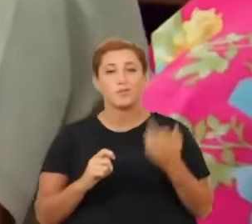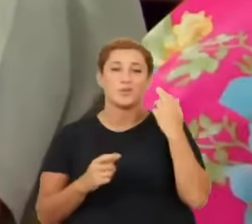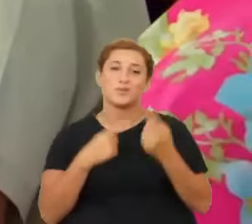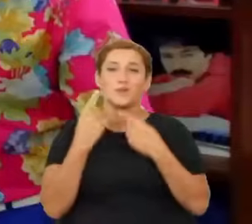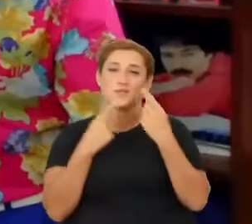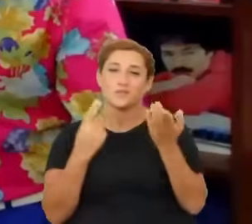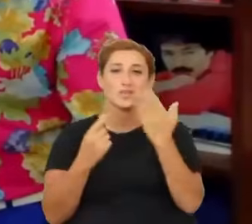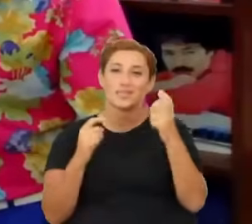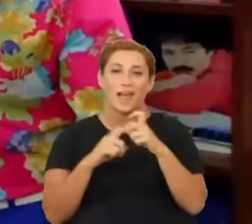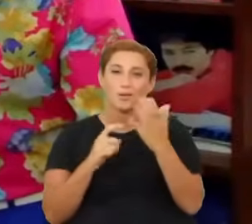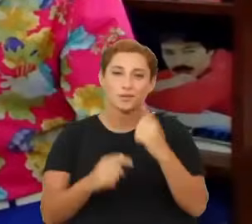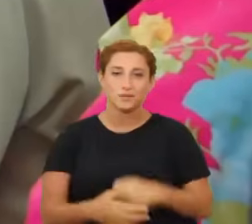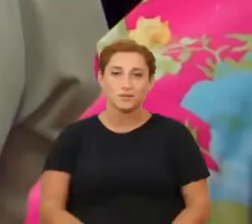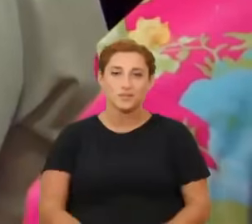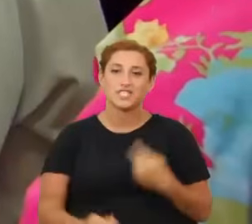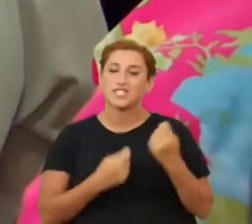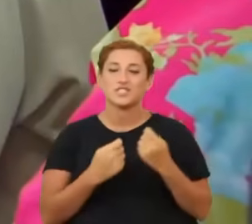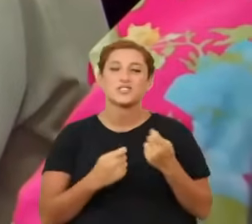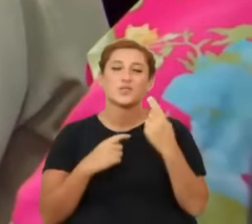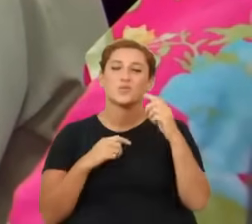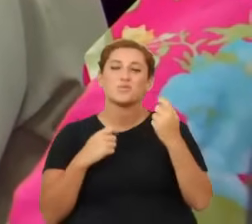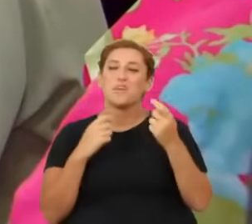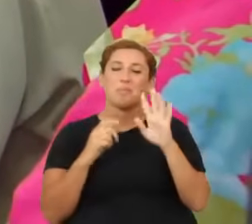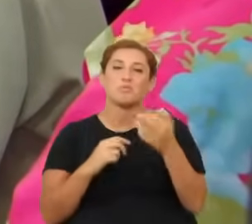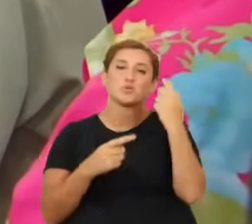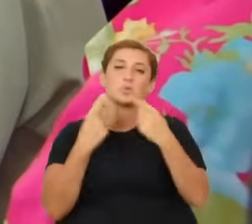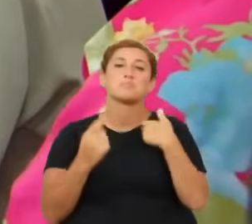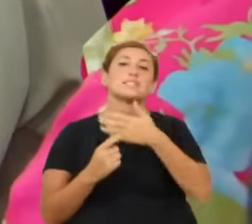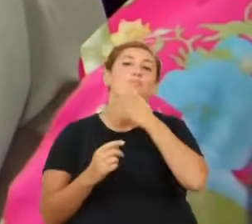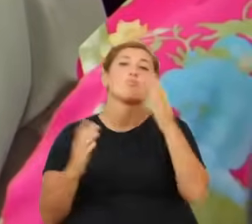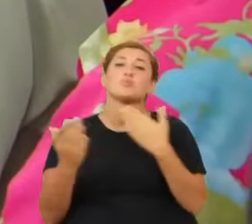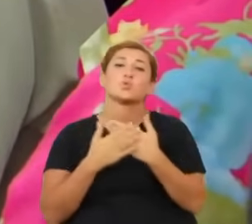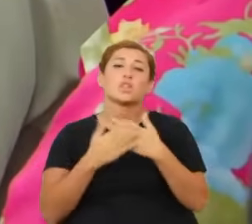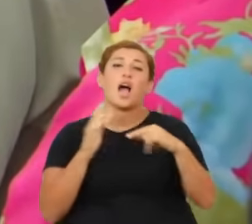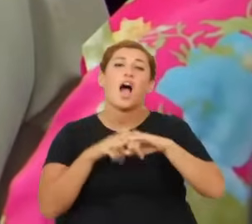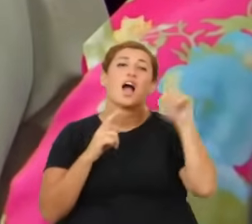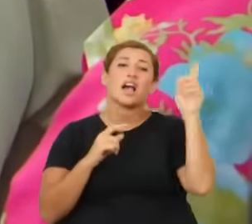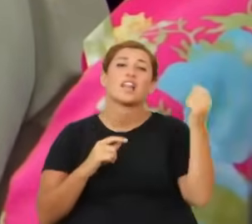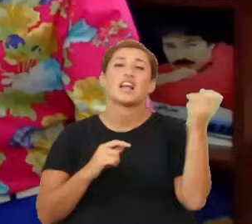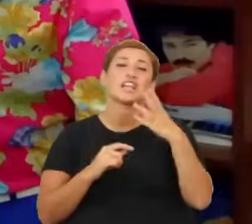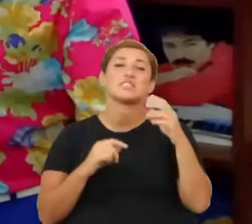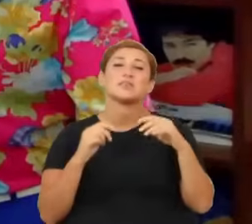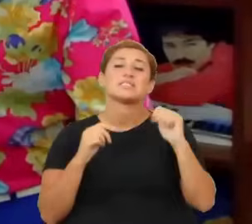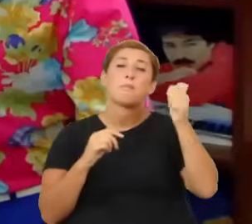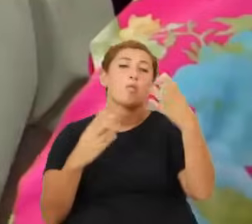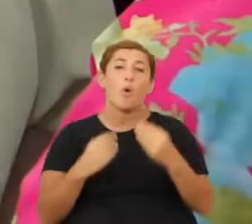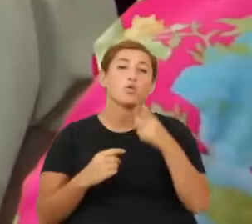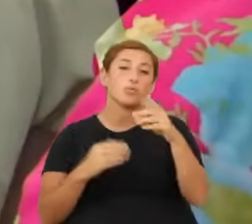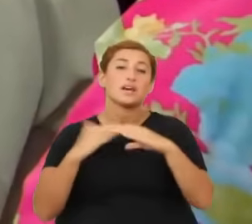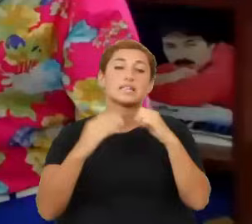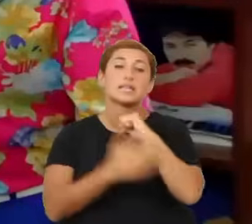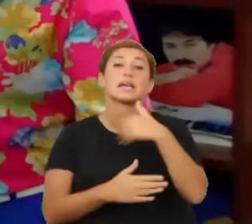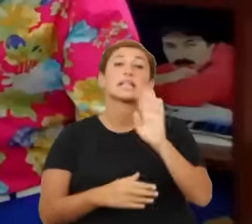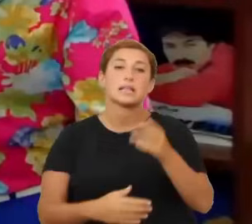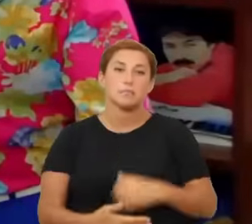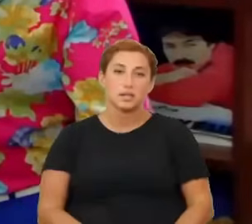uşak Ergun. İşin gücün riv. Biz bilmiyor muyuz düğünü, Hakkari'de kaç mevsim olduğunu Ergun? He? Bu kaset yasaklı